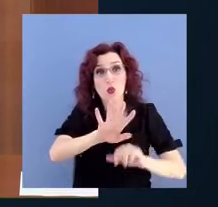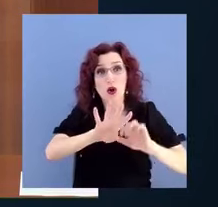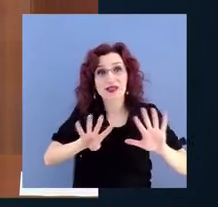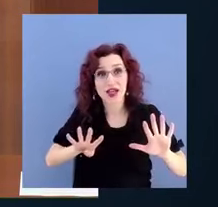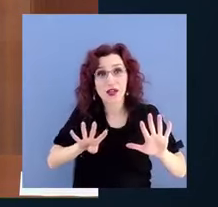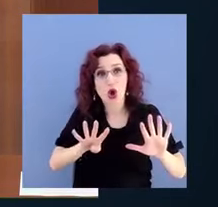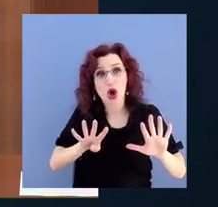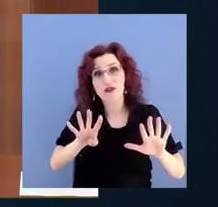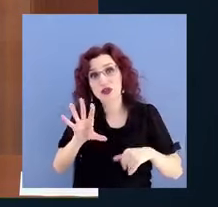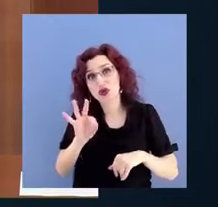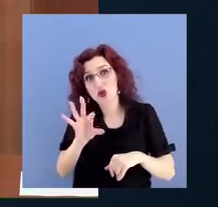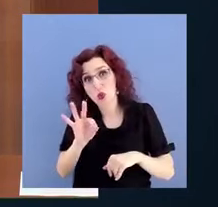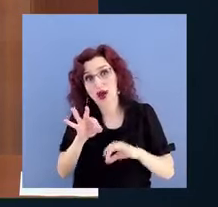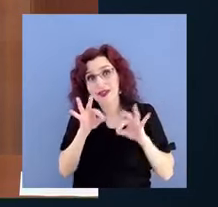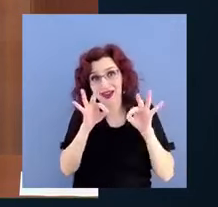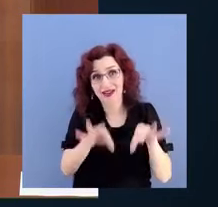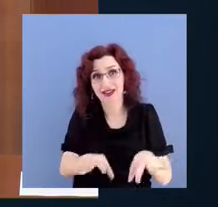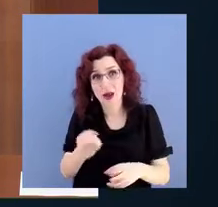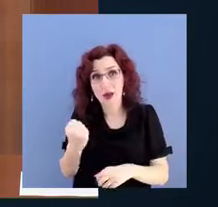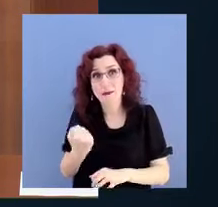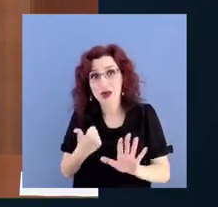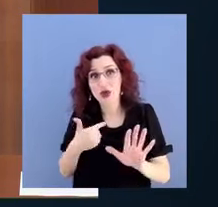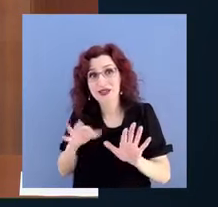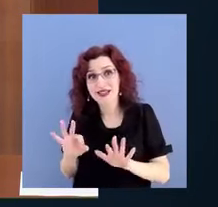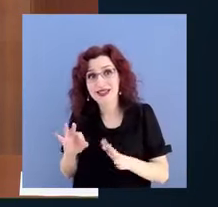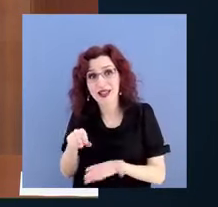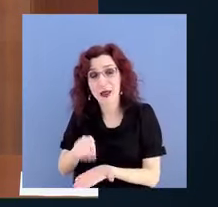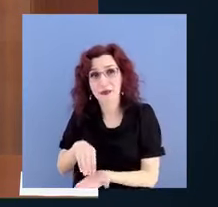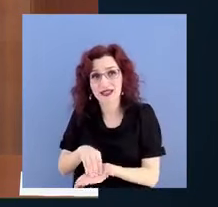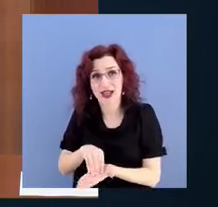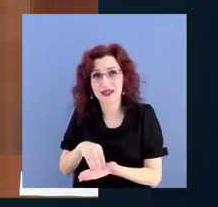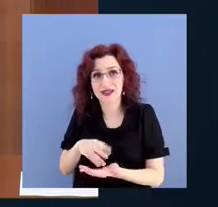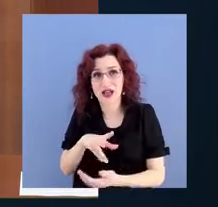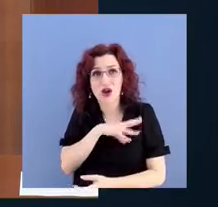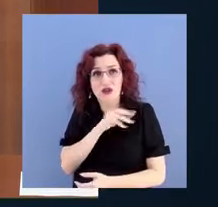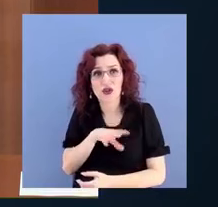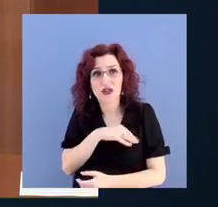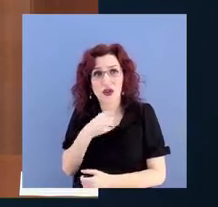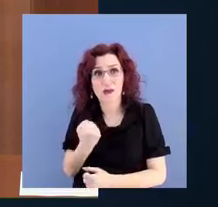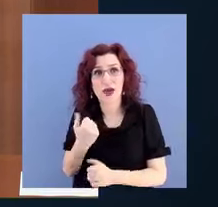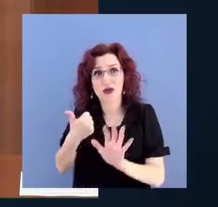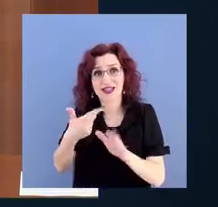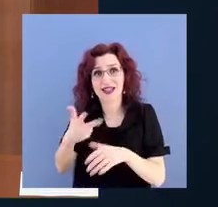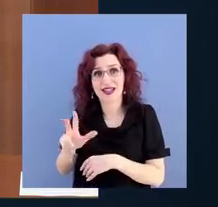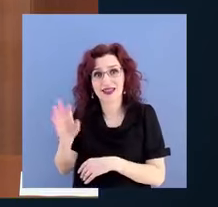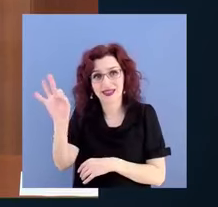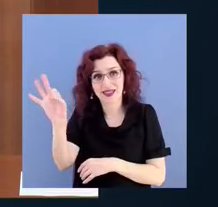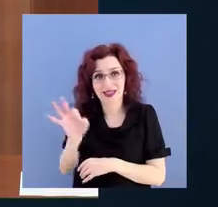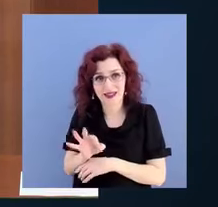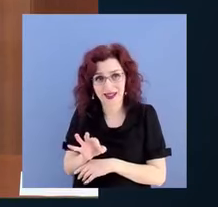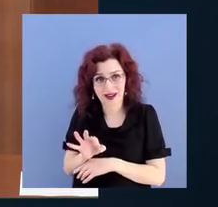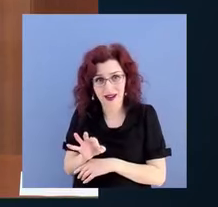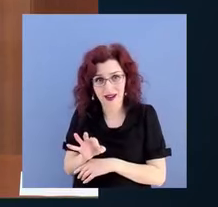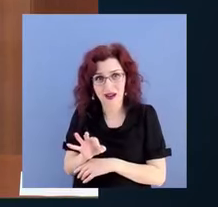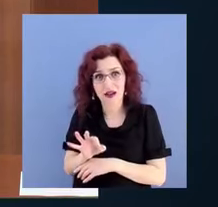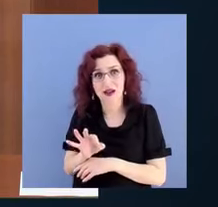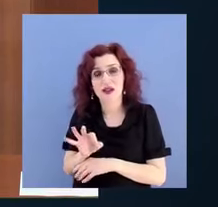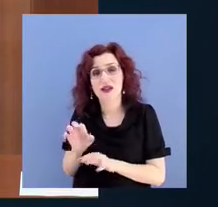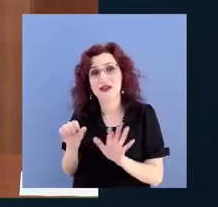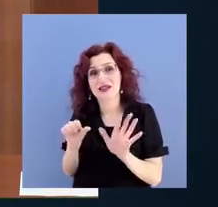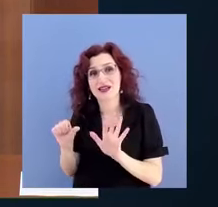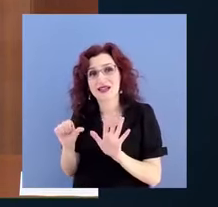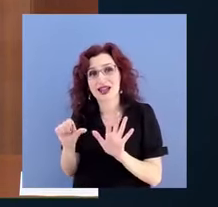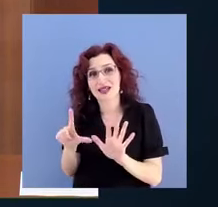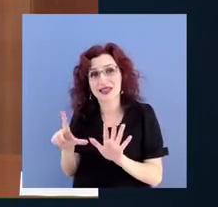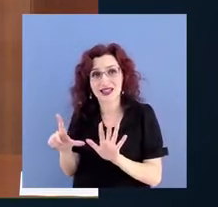meno 60 60 di presenze a frosinone ha visto un meno 60 334 di arrivi e un meno 67 66 di presenze